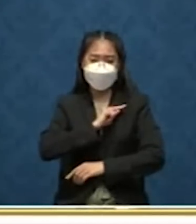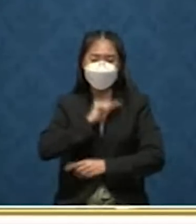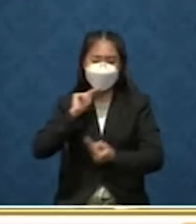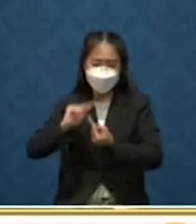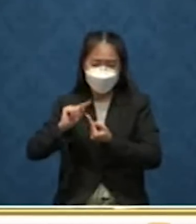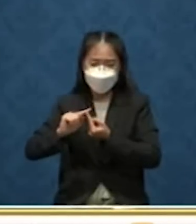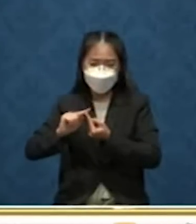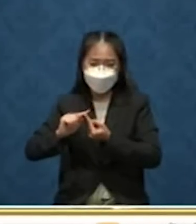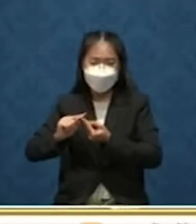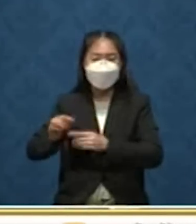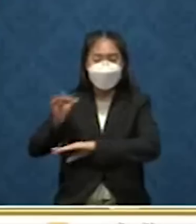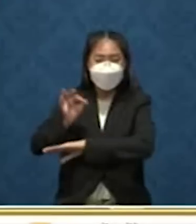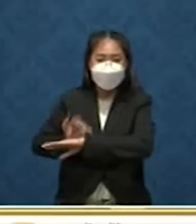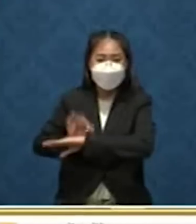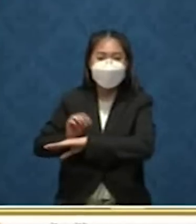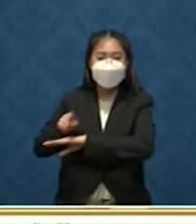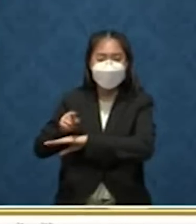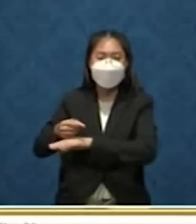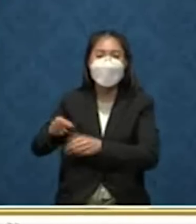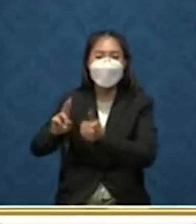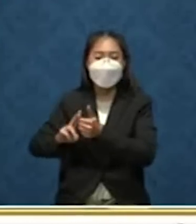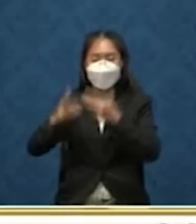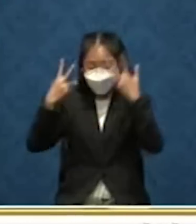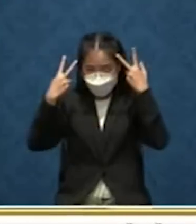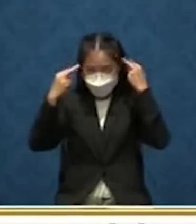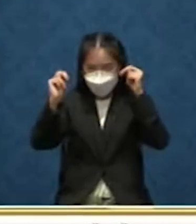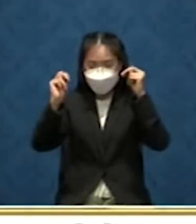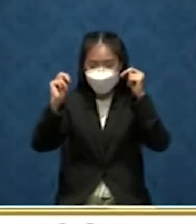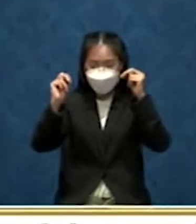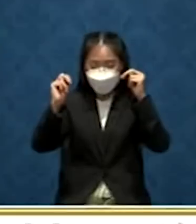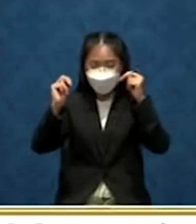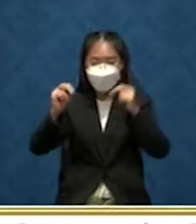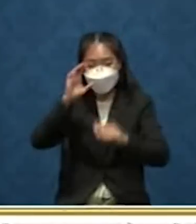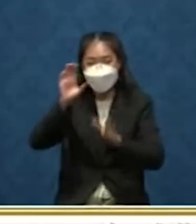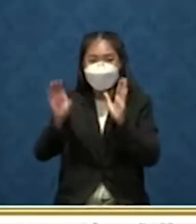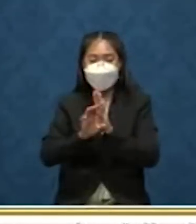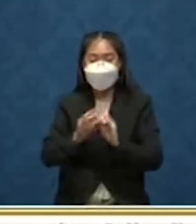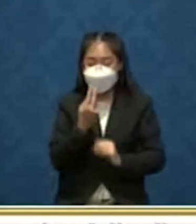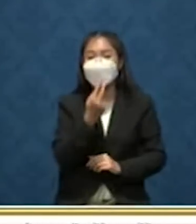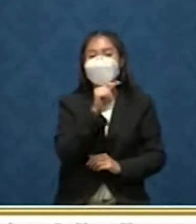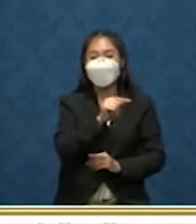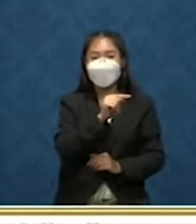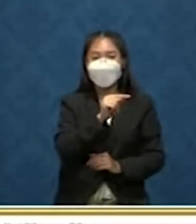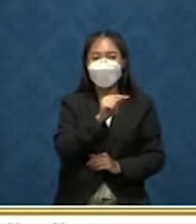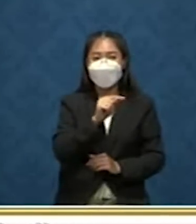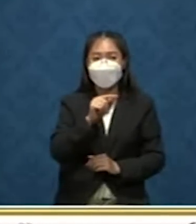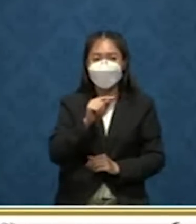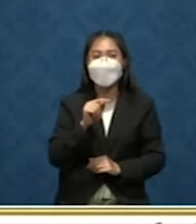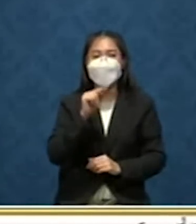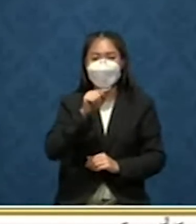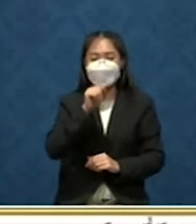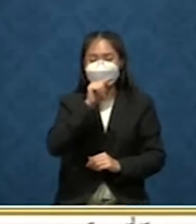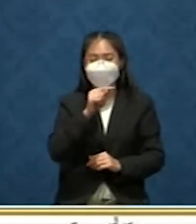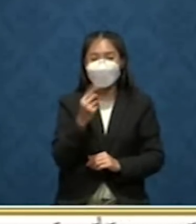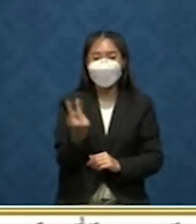ิยวงสวรรลองนายยรัฐมนตรีจากรูปพวกนี้ก็เหนครับว่าตู้หาว กับคุณธรร